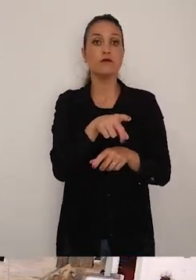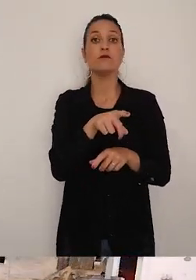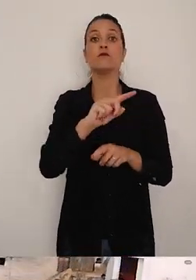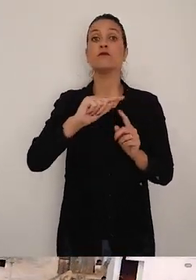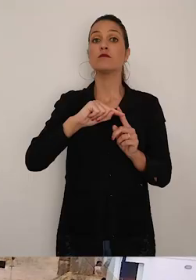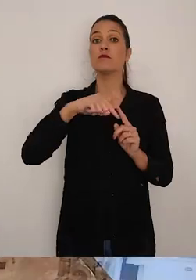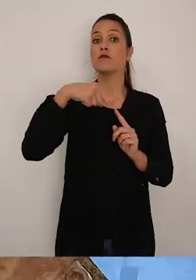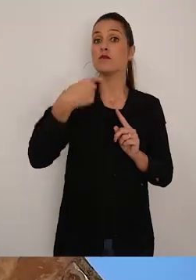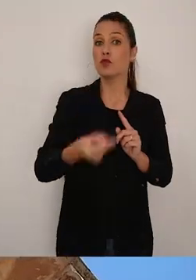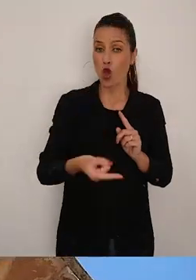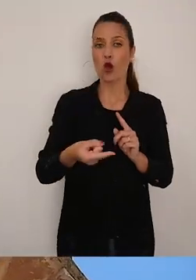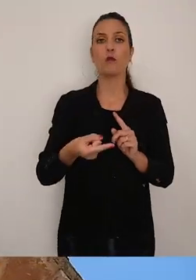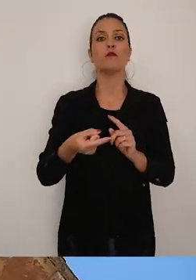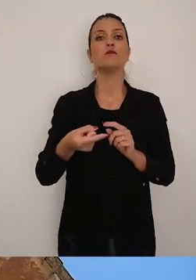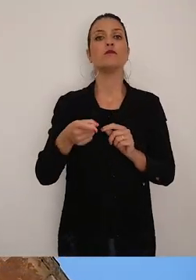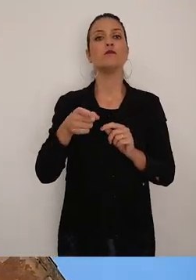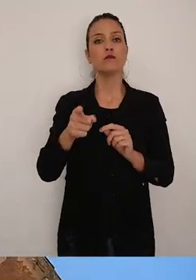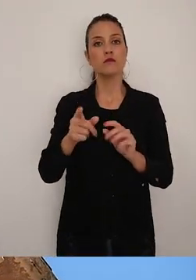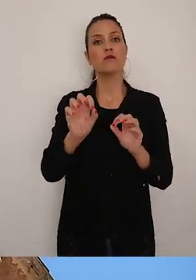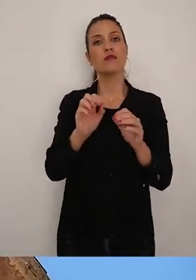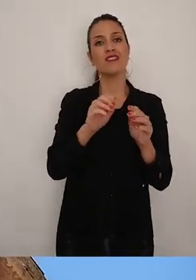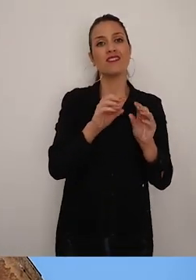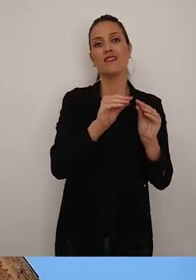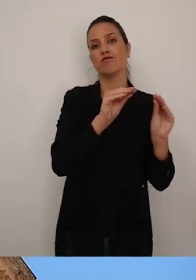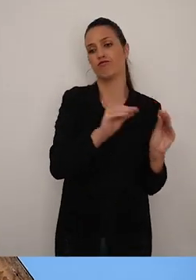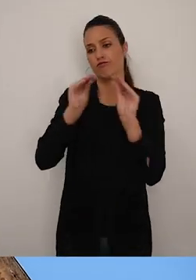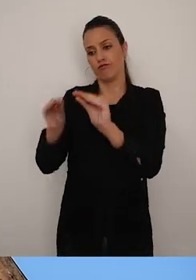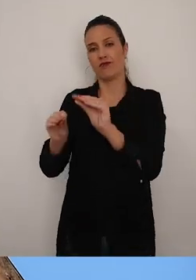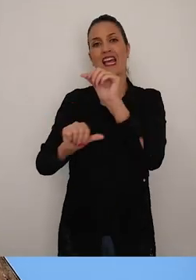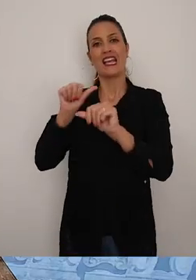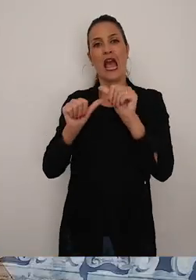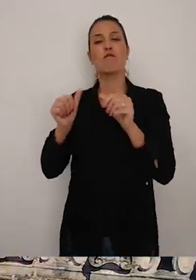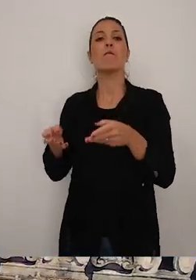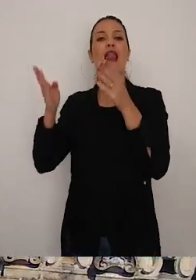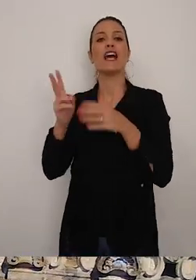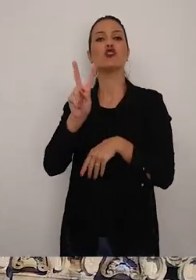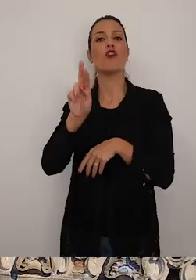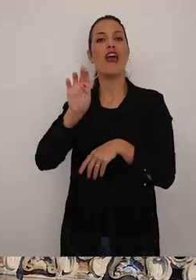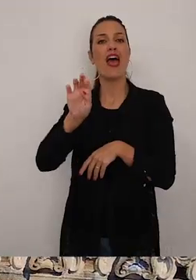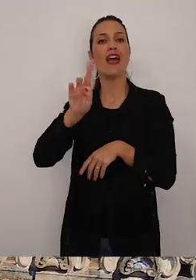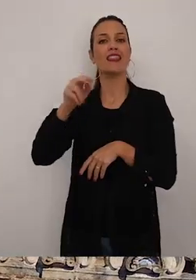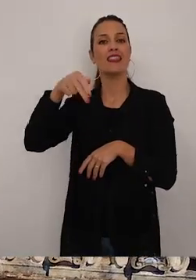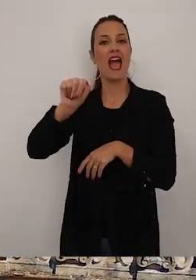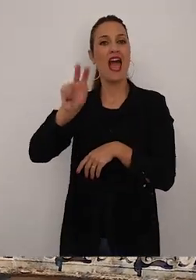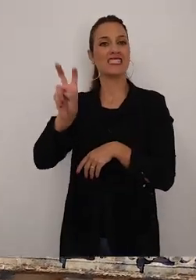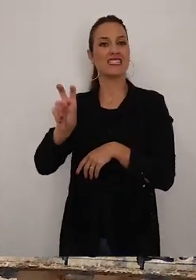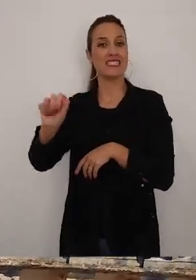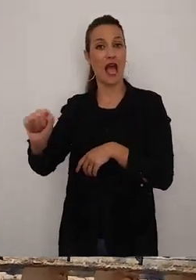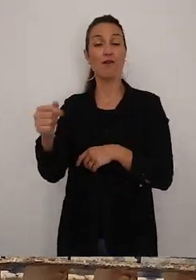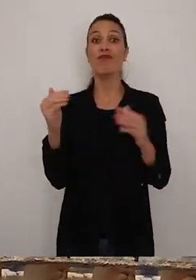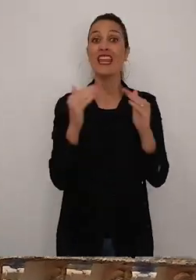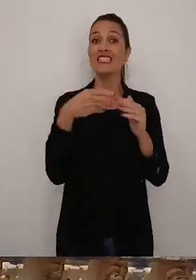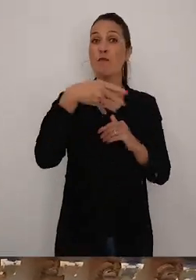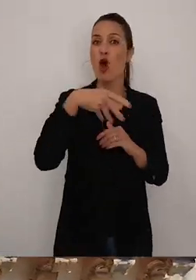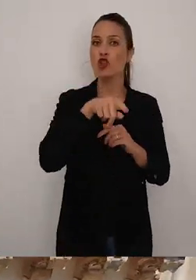funzioni fossero esercitate nei pressi del poco distante Palazzo Vernazza. La graziosa struttura per diversi